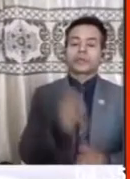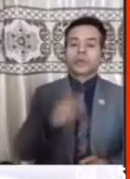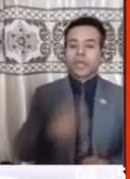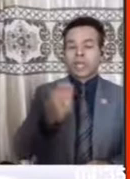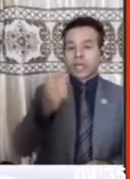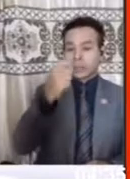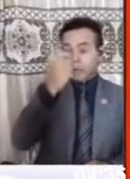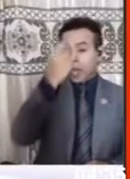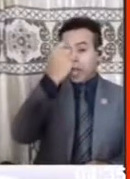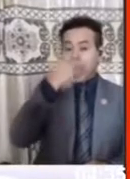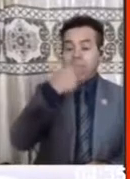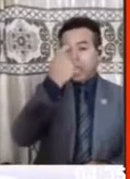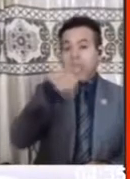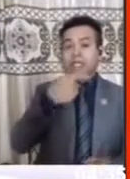দাঁড়িয়েছে